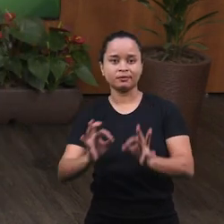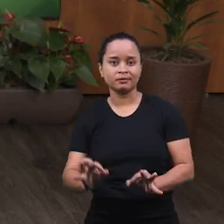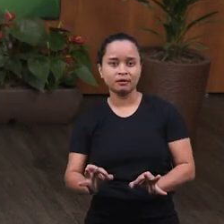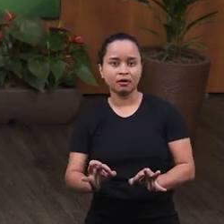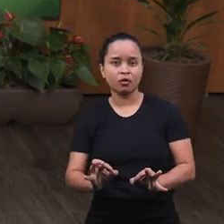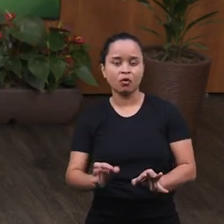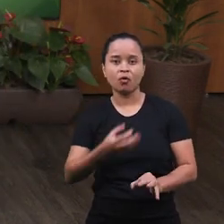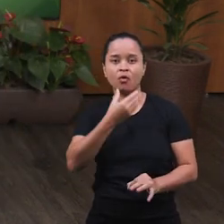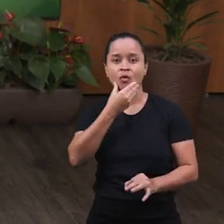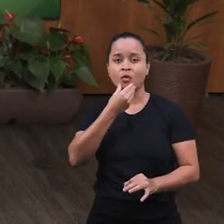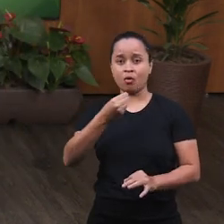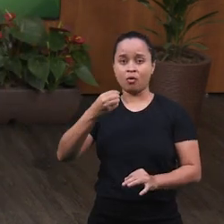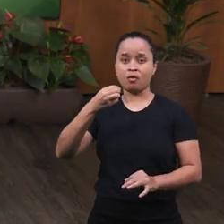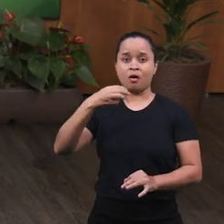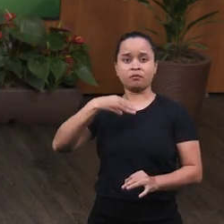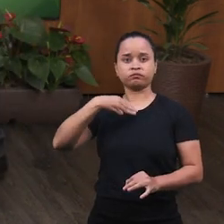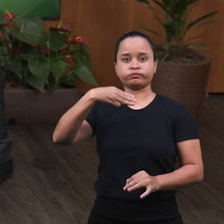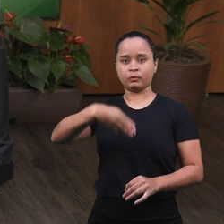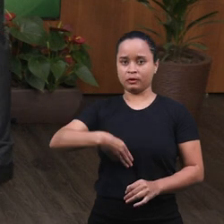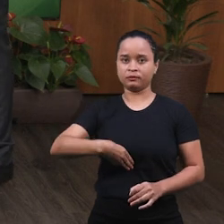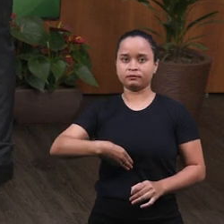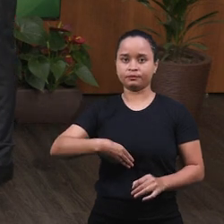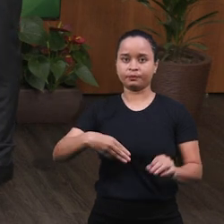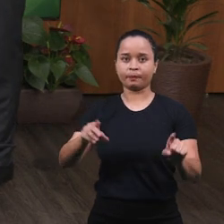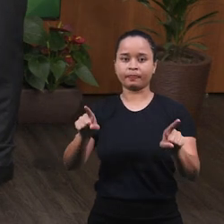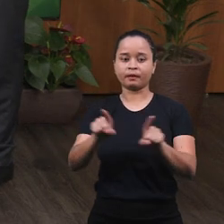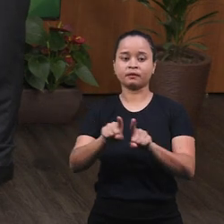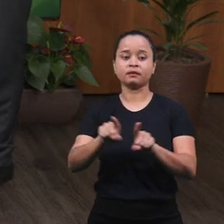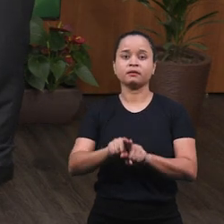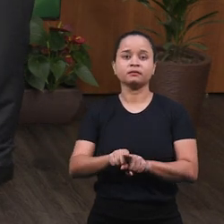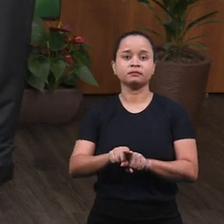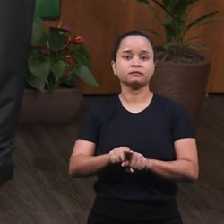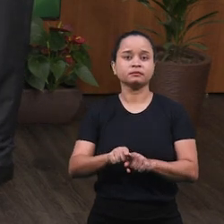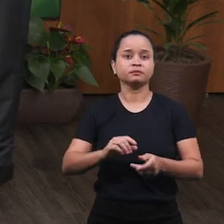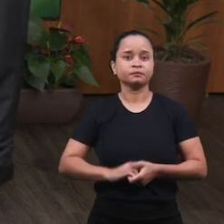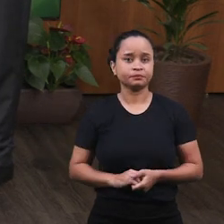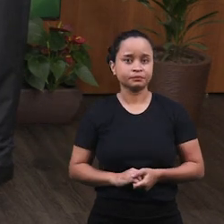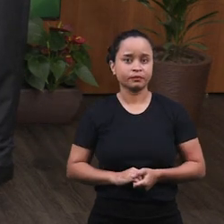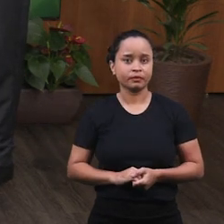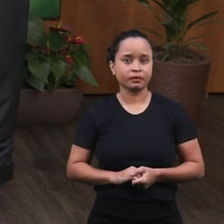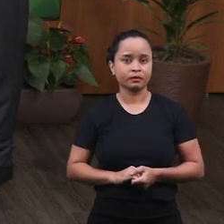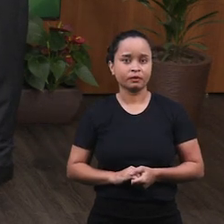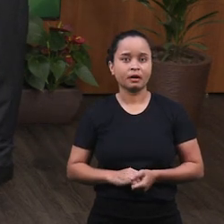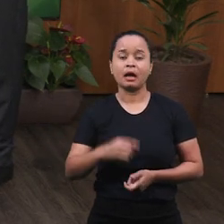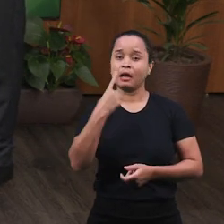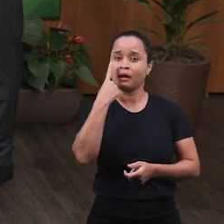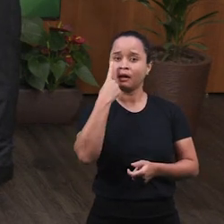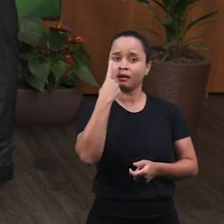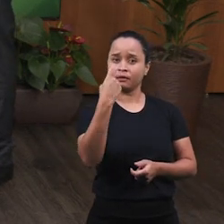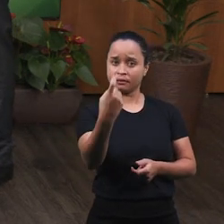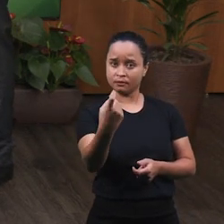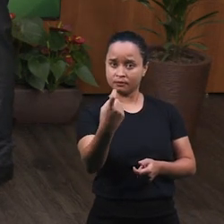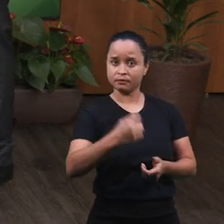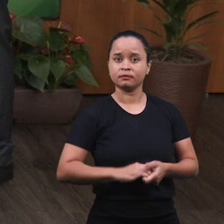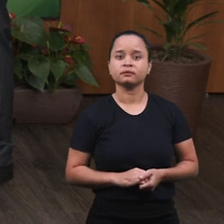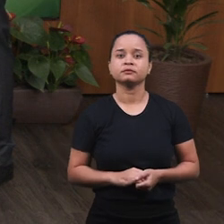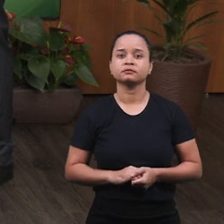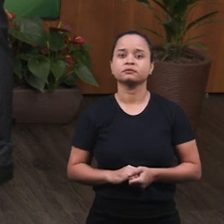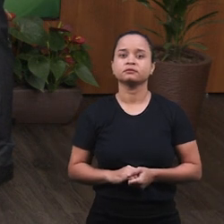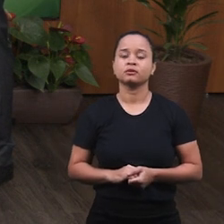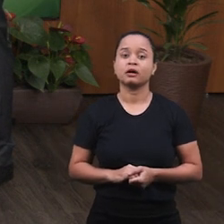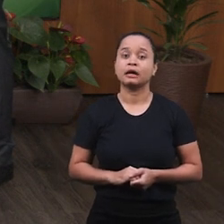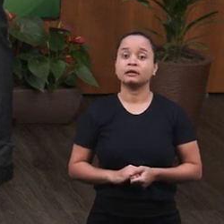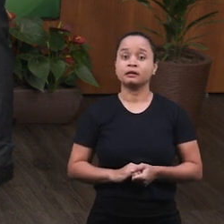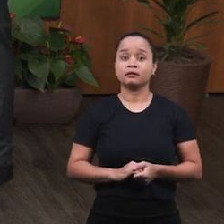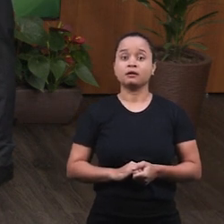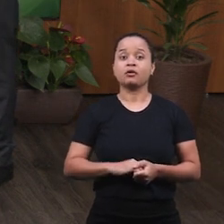ici, c'était la victime, l'animal sacrifié. Il est intéressant que les animaux,